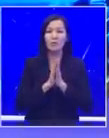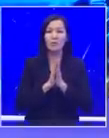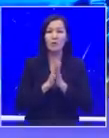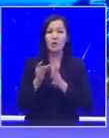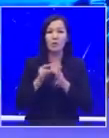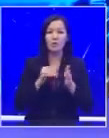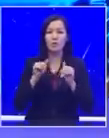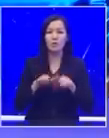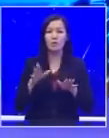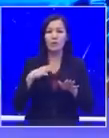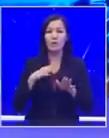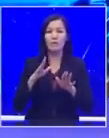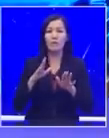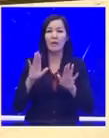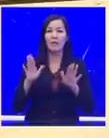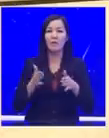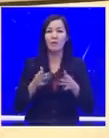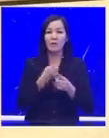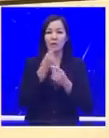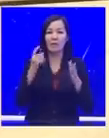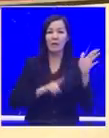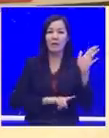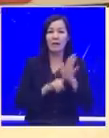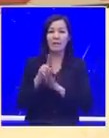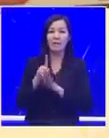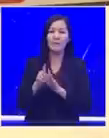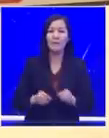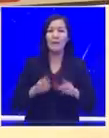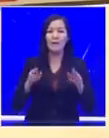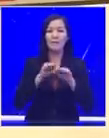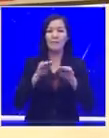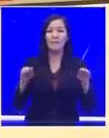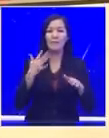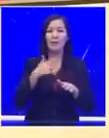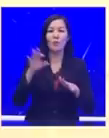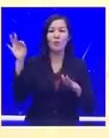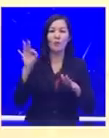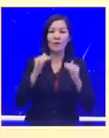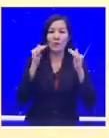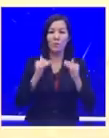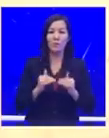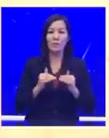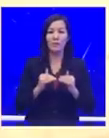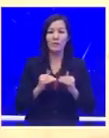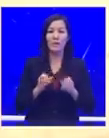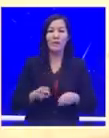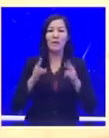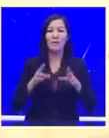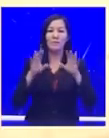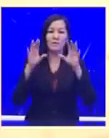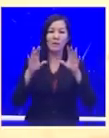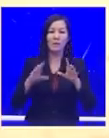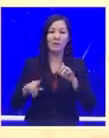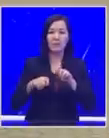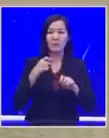шұғыл шешім қабылдайды. Төтенше жағдай жарияланғаннан бастап қылмыс деңгейі 50%-ға жуық төмендегеніне қарамастан қылмыстық